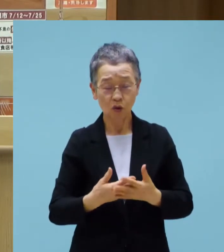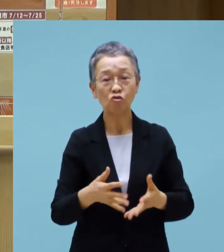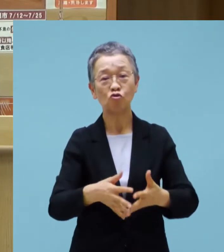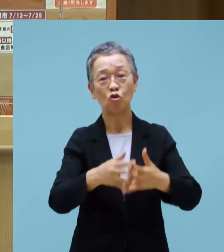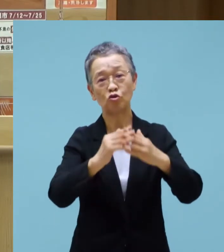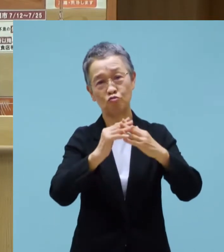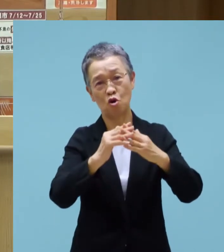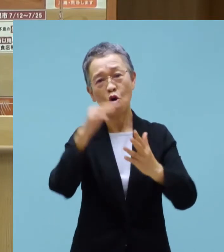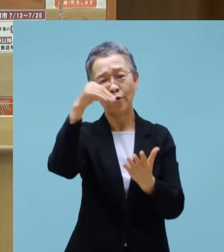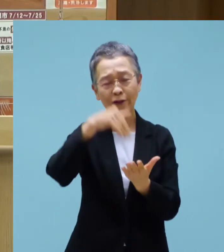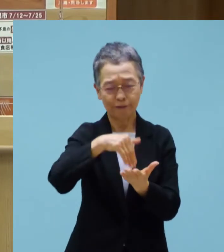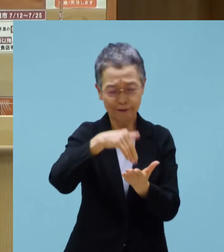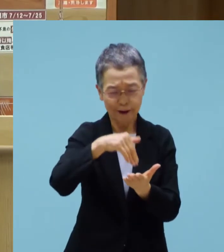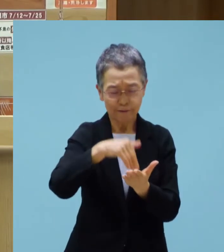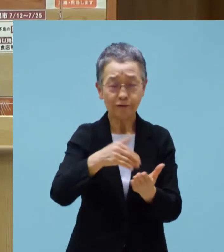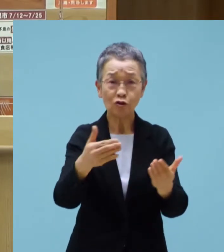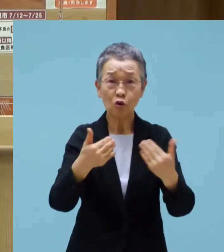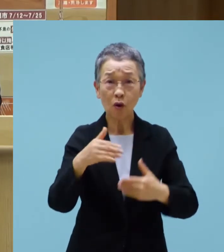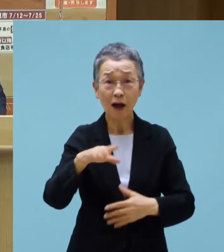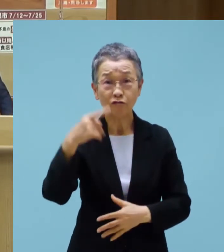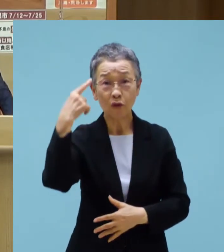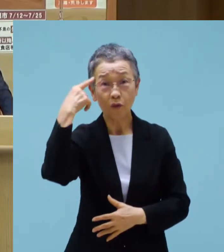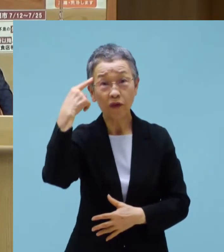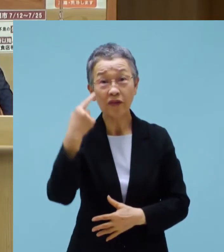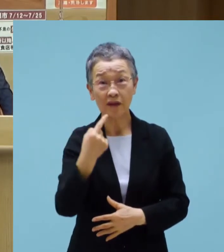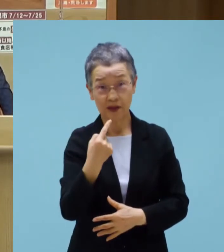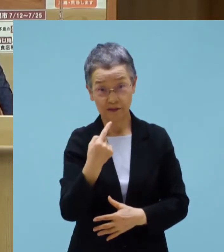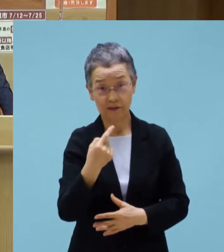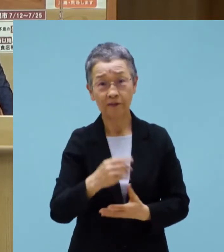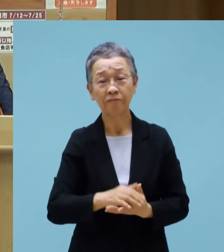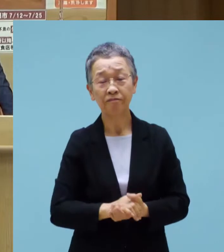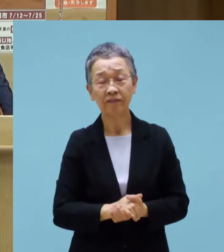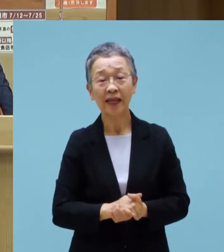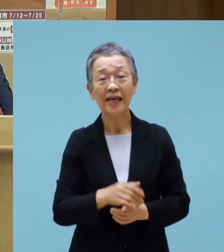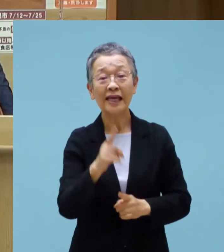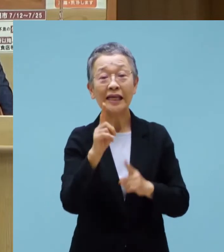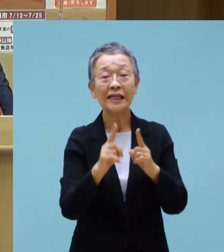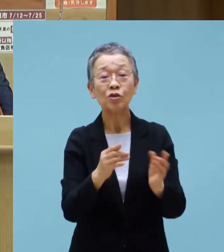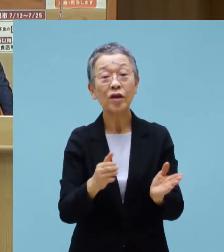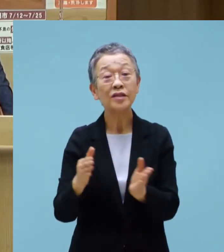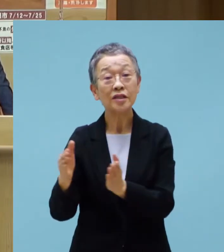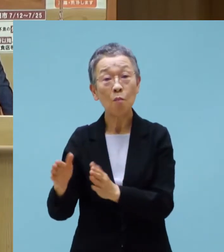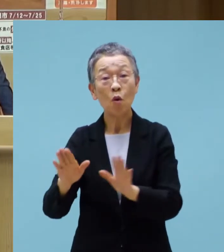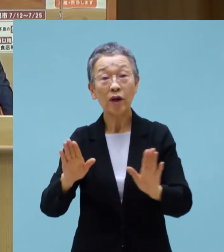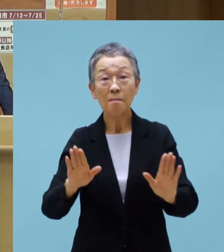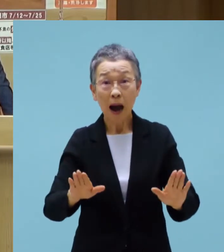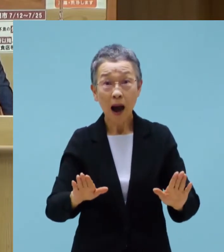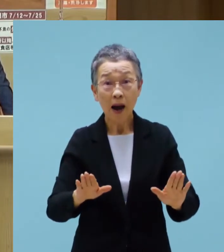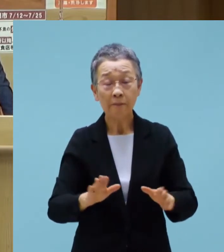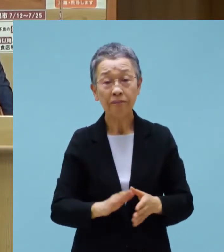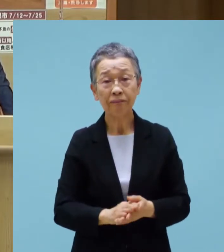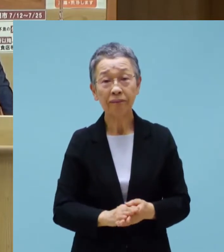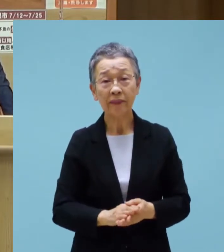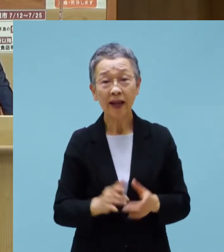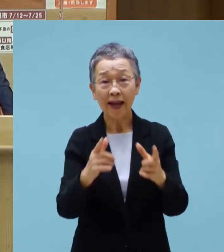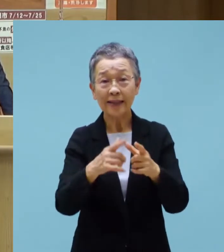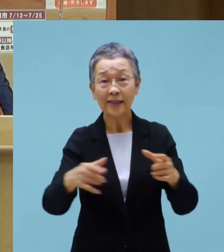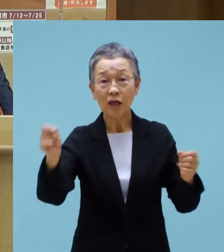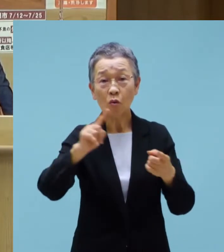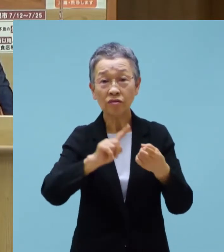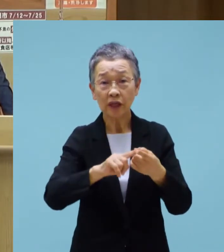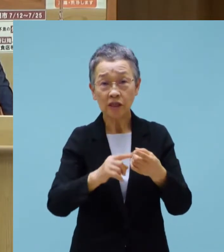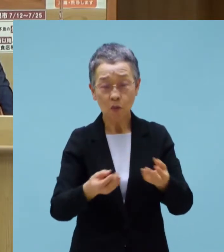ければならないと思ってます。まあ、いずれにしても、まあ、今ちょうどこの全国的にも感染が非常